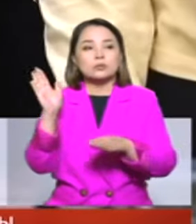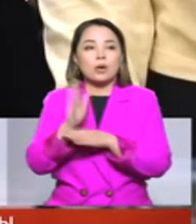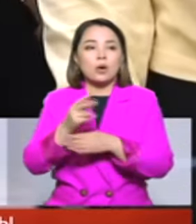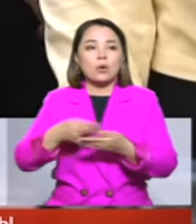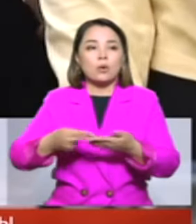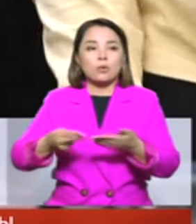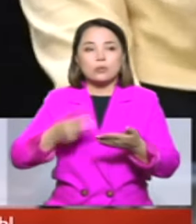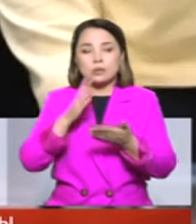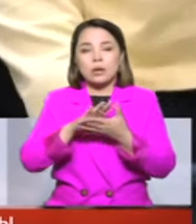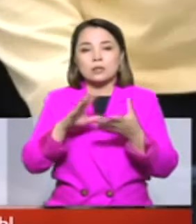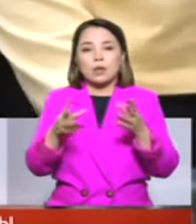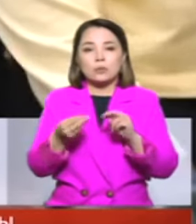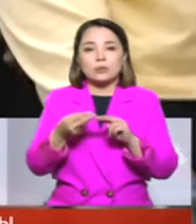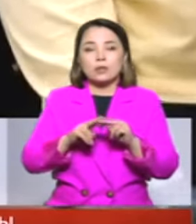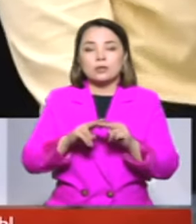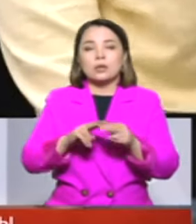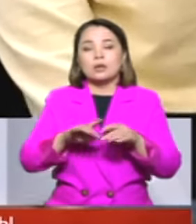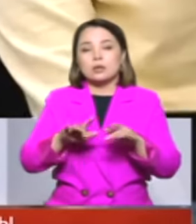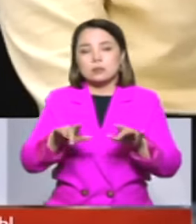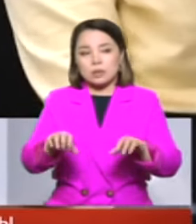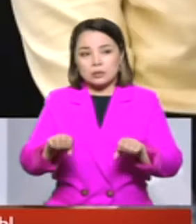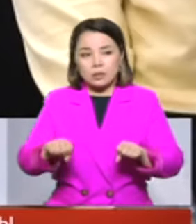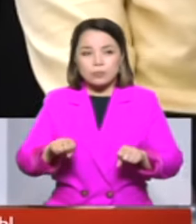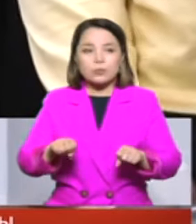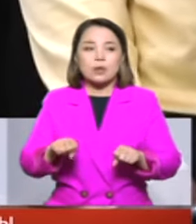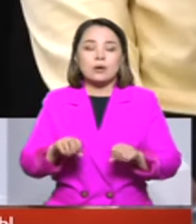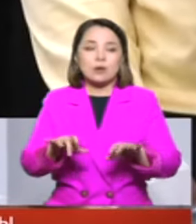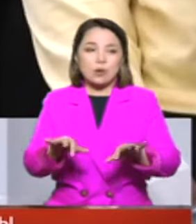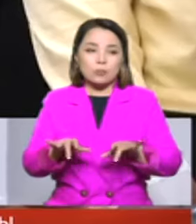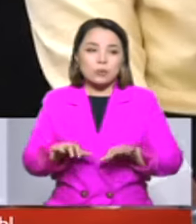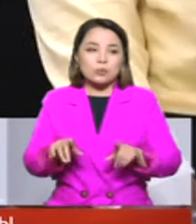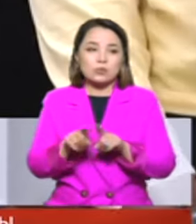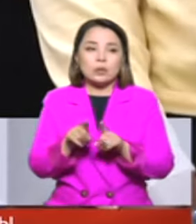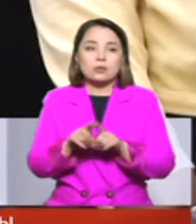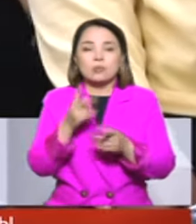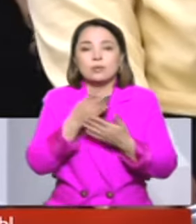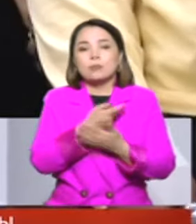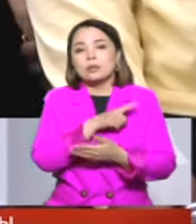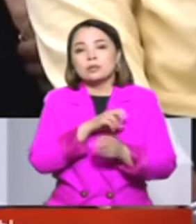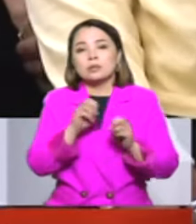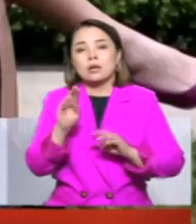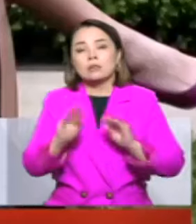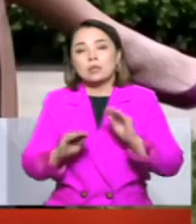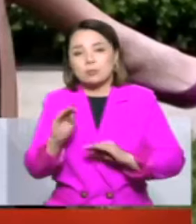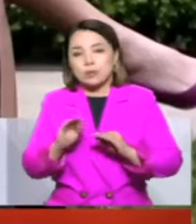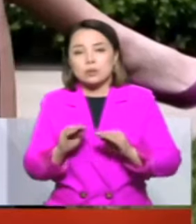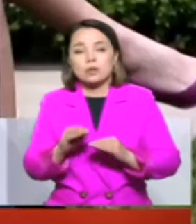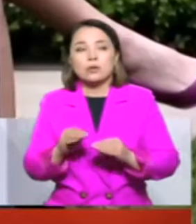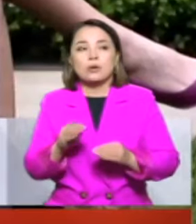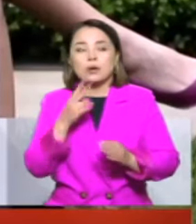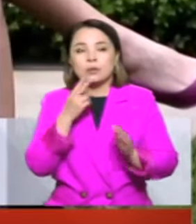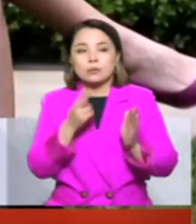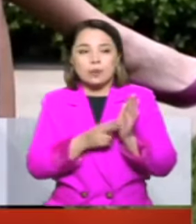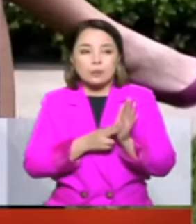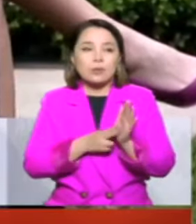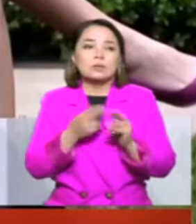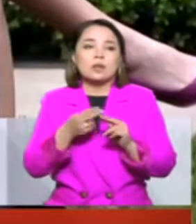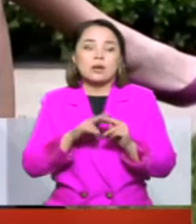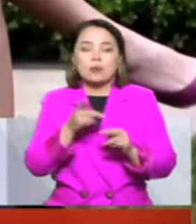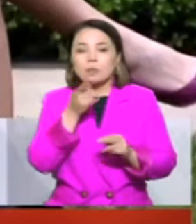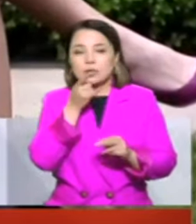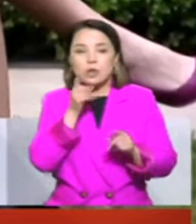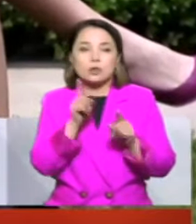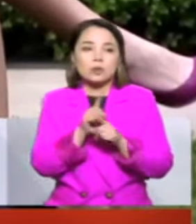қойды. Нәтижесінде электромобильдер, компьютерлік микросхемалар, медициналық жабдықтар мен күн батареяларына кедендік алым